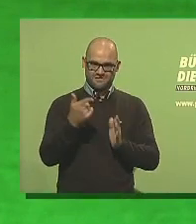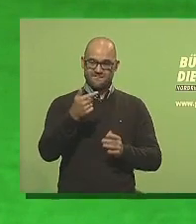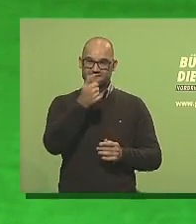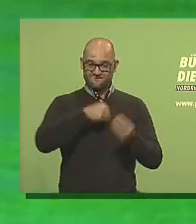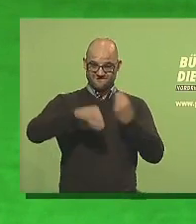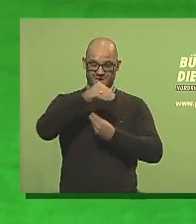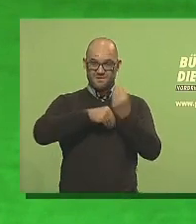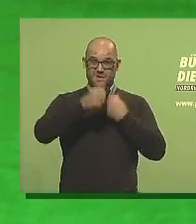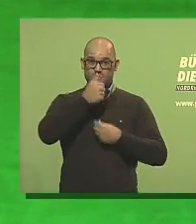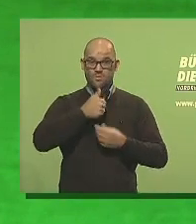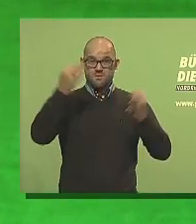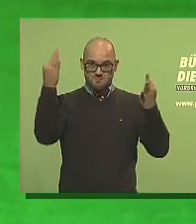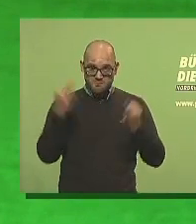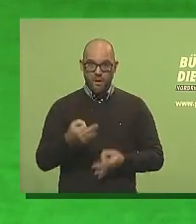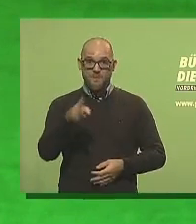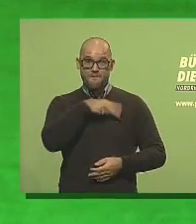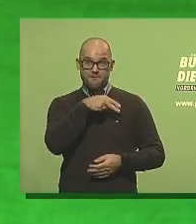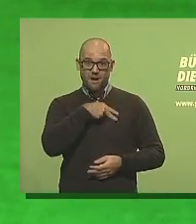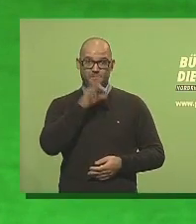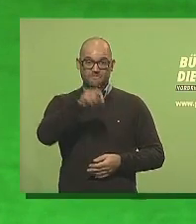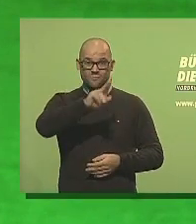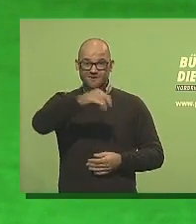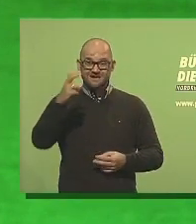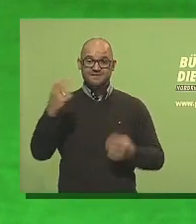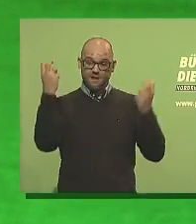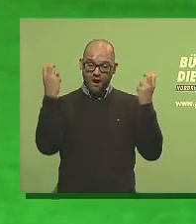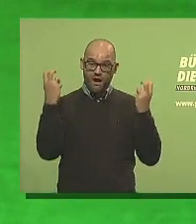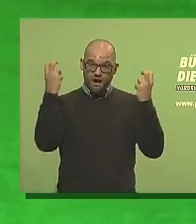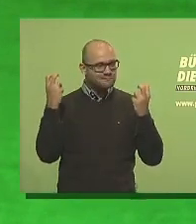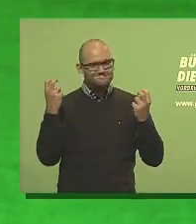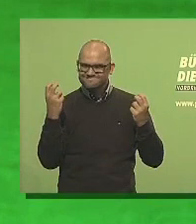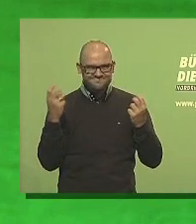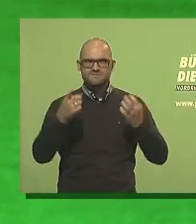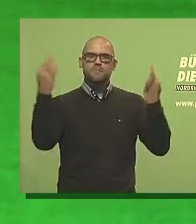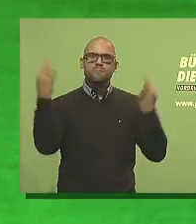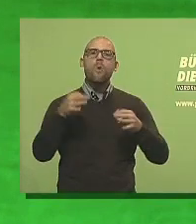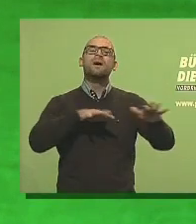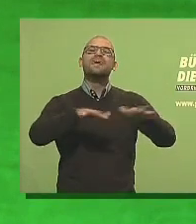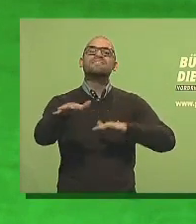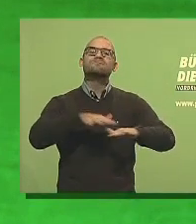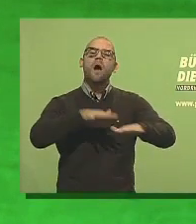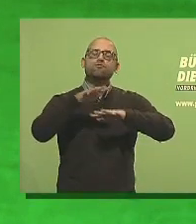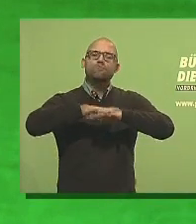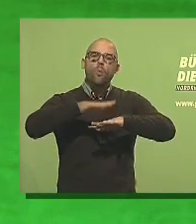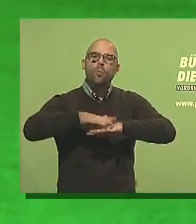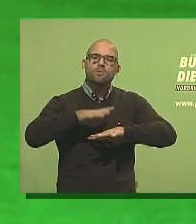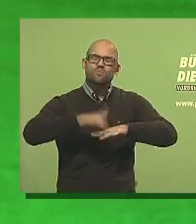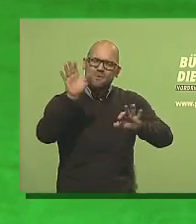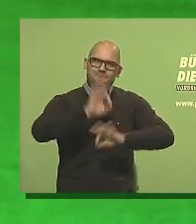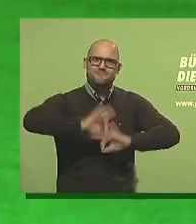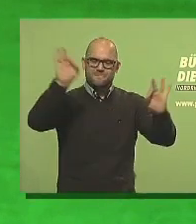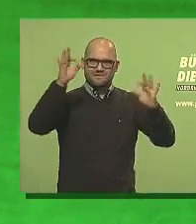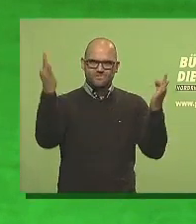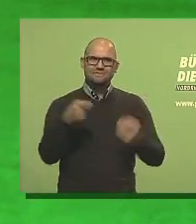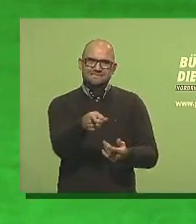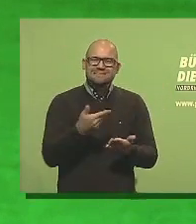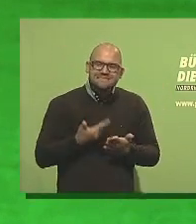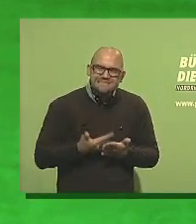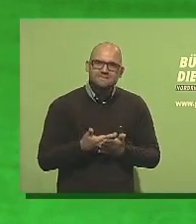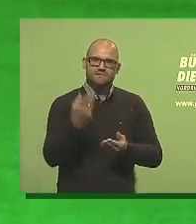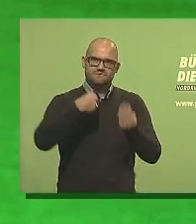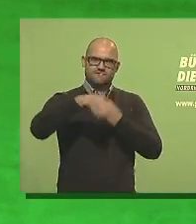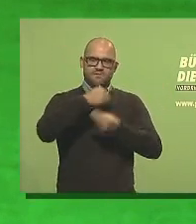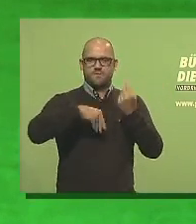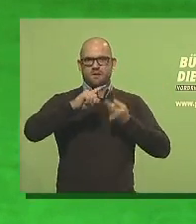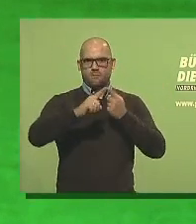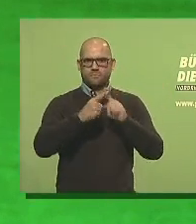sondern ordentliche, gut ausgestattete Infrastruktur. Das ist moderne Familienpolitik von heute, liebe Freunde und Freunde. Das zeigt ihr, das